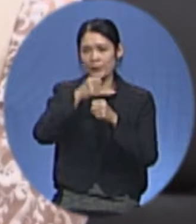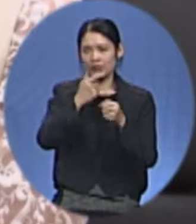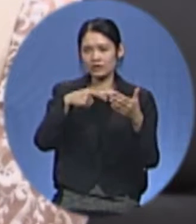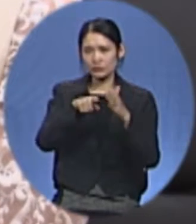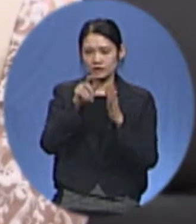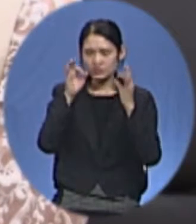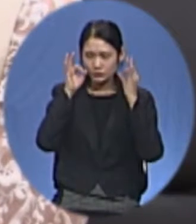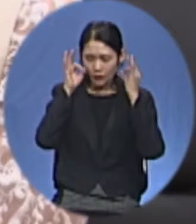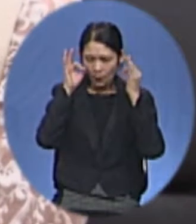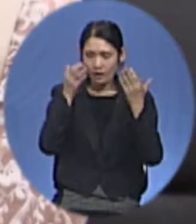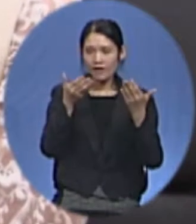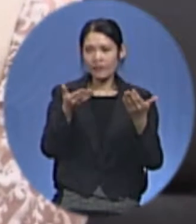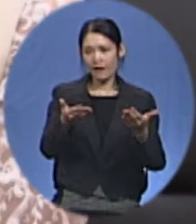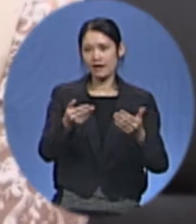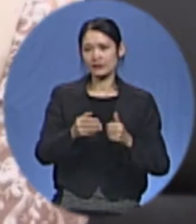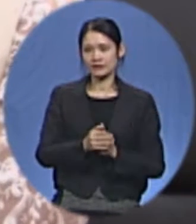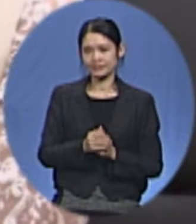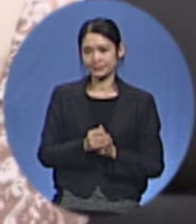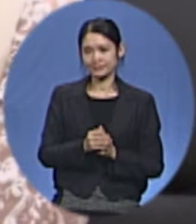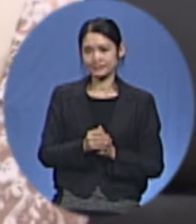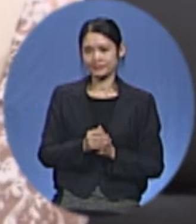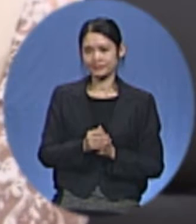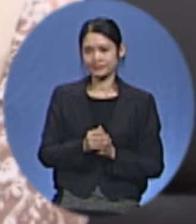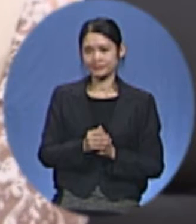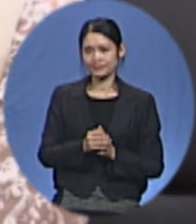노력을 아끼지 않겠습니다.